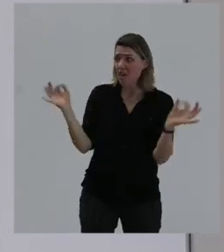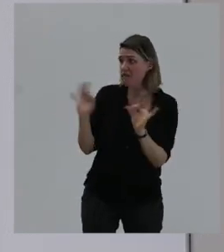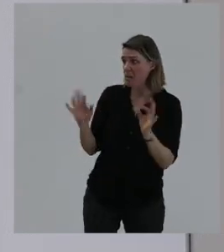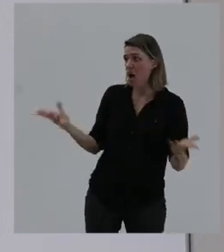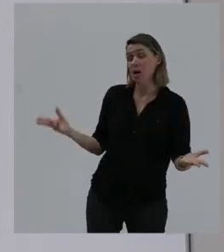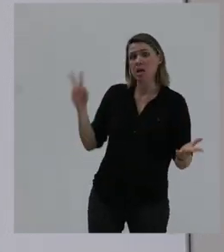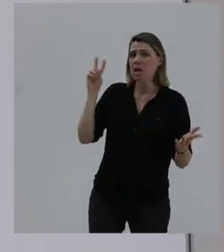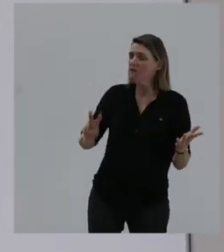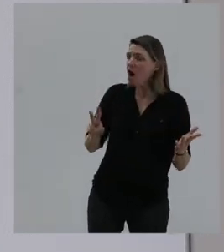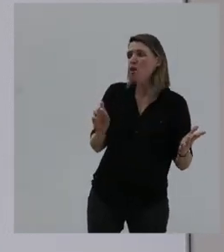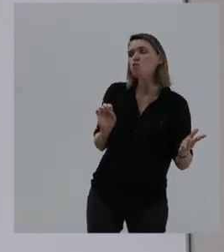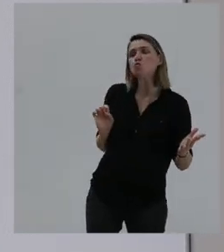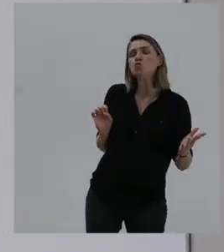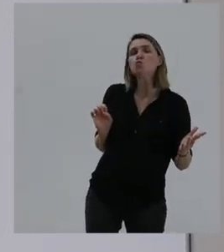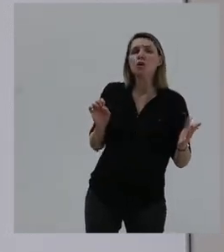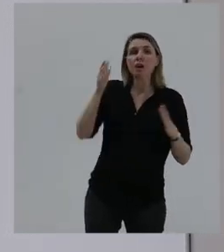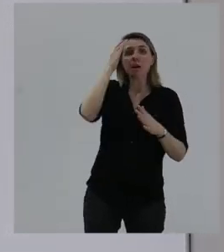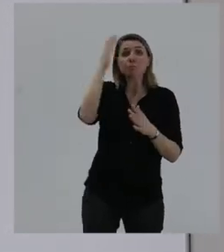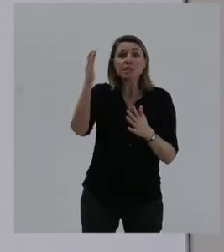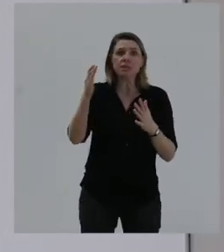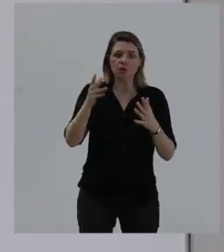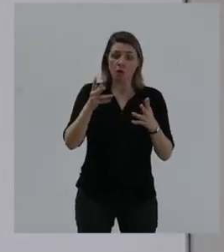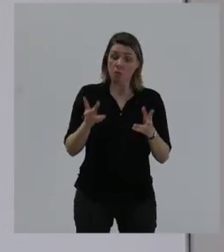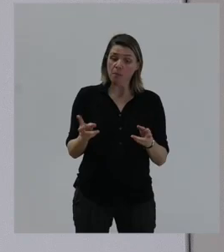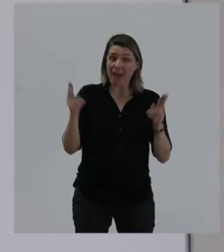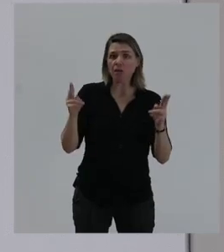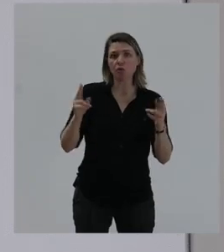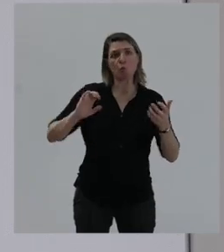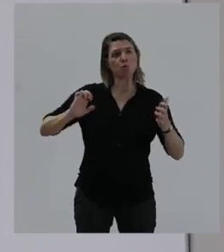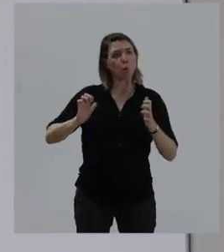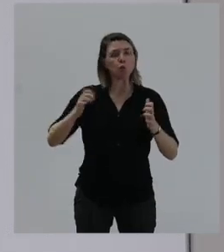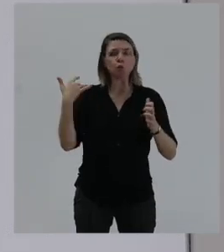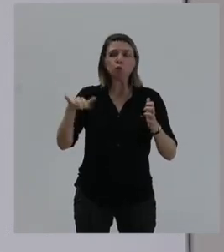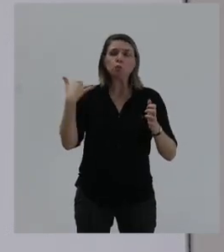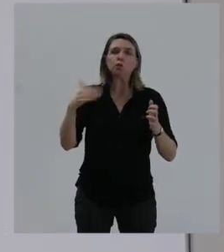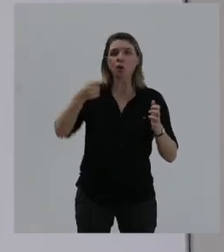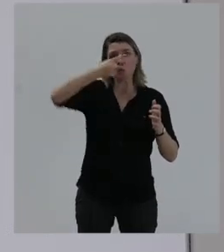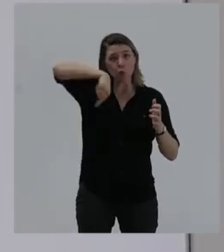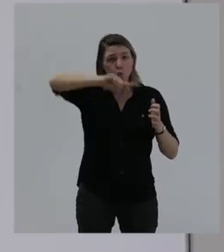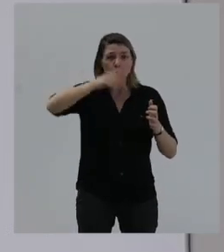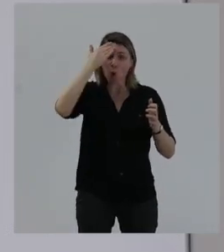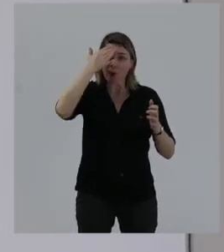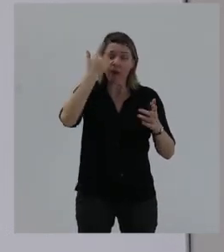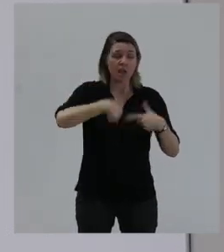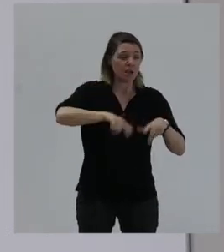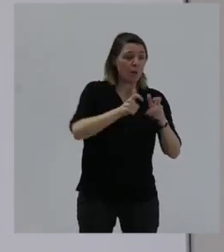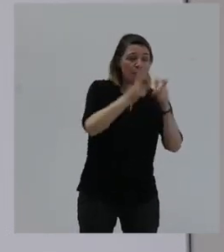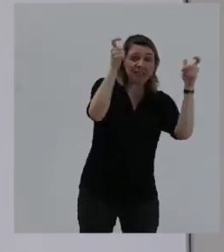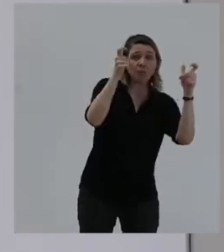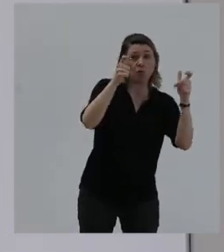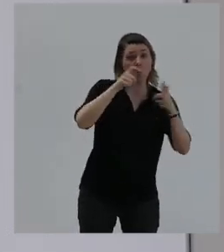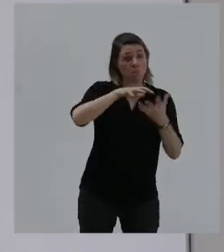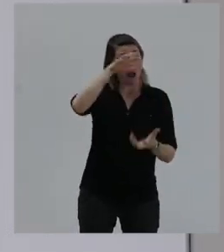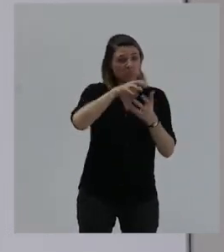manquement. Et quand on est dans des périodes de si grandes tensions qu'on connaît tous et toutes dans nos bâtiments, dans nos masses